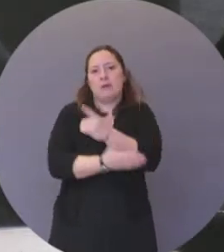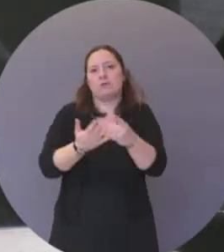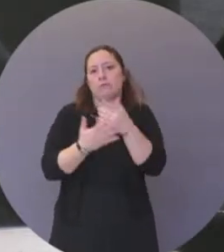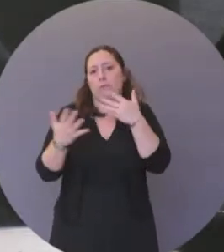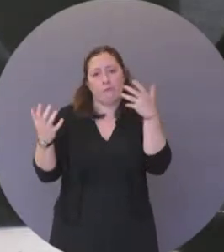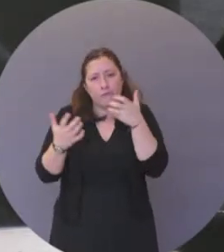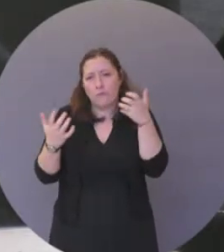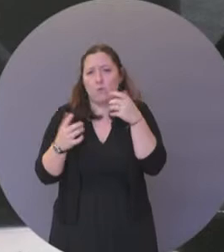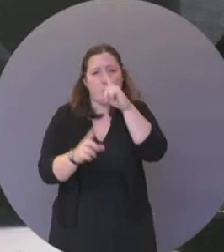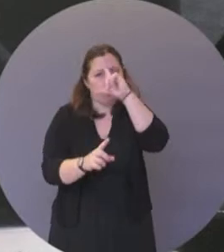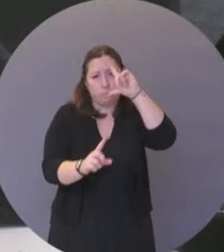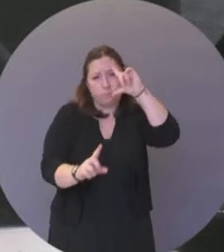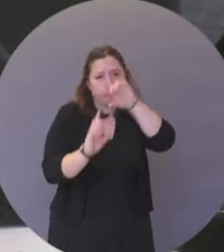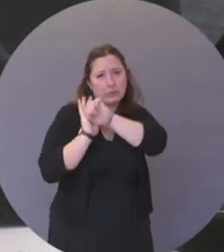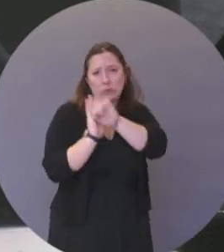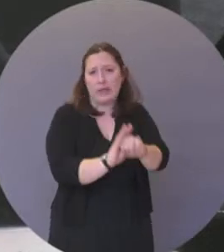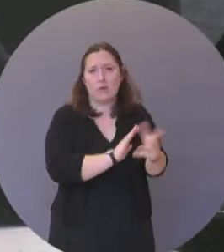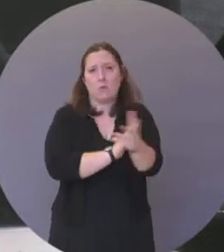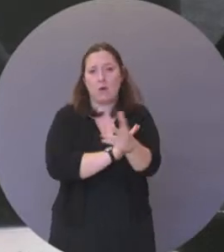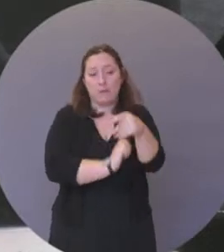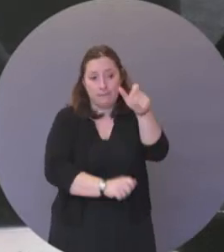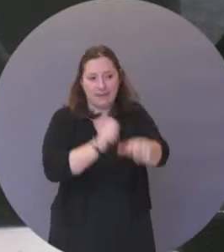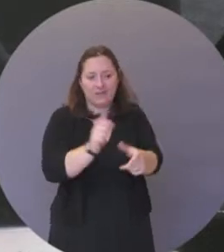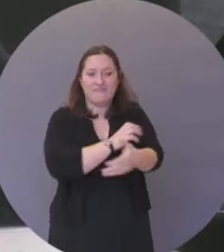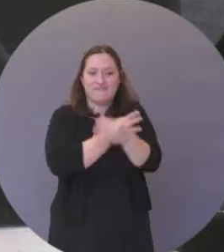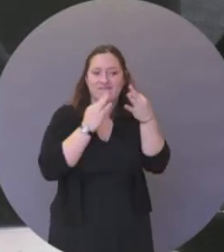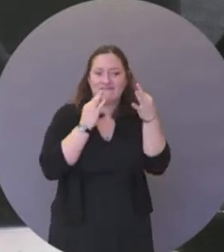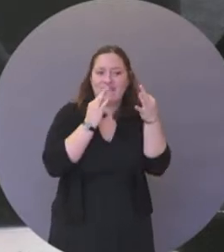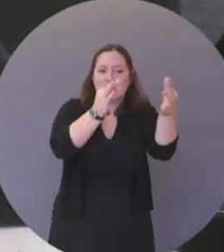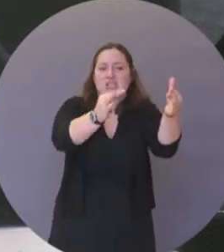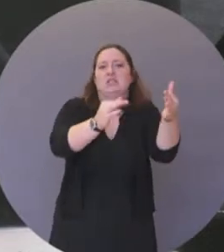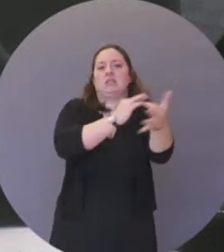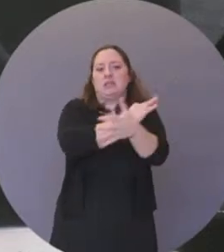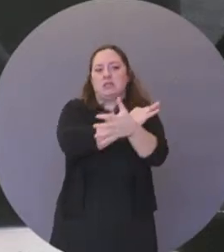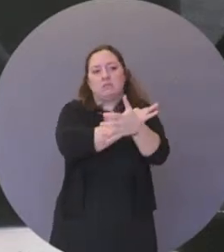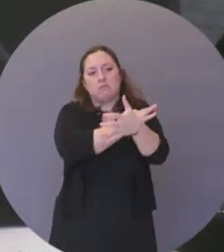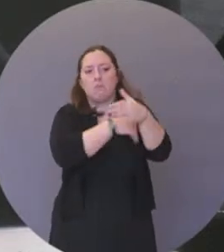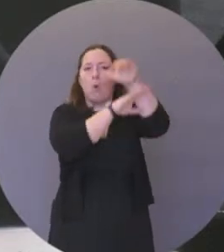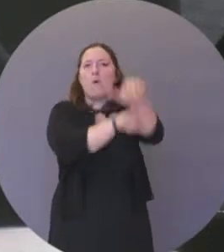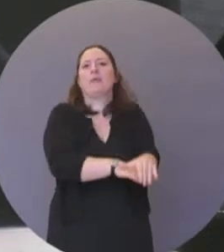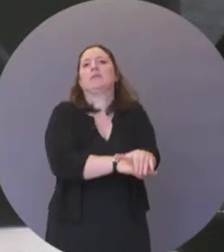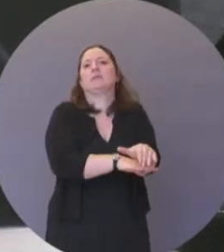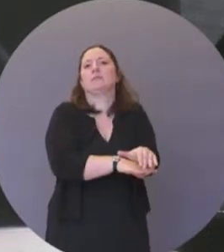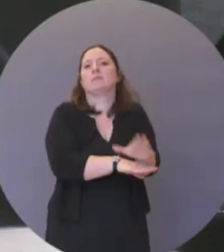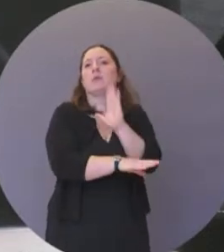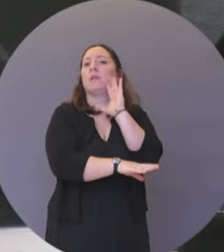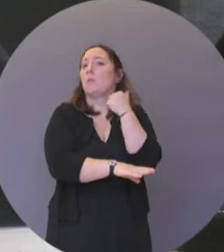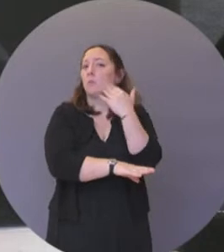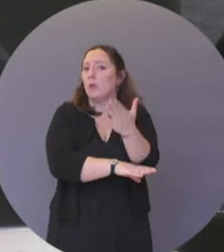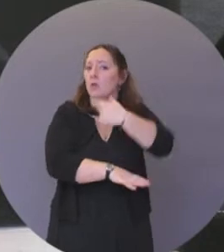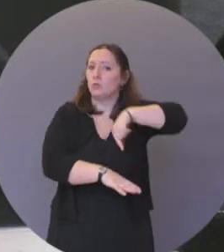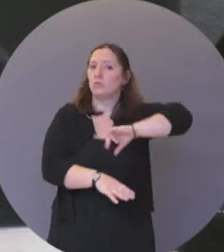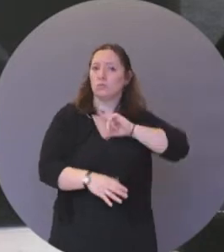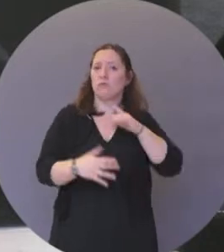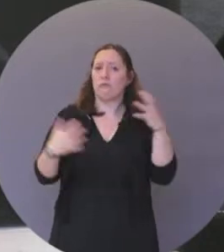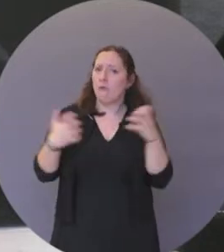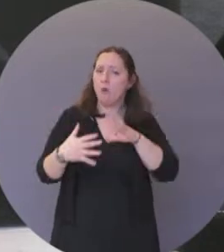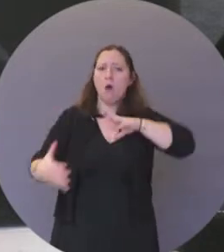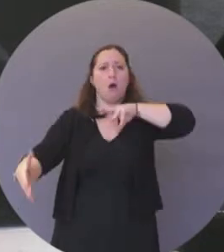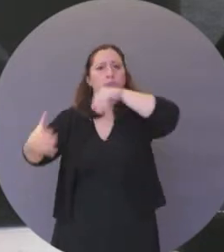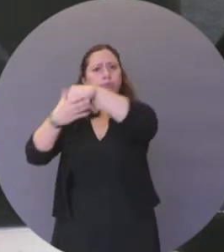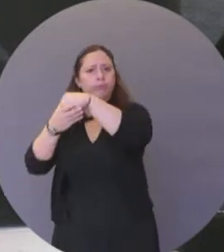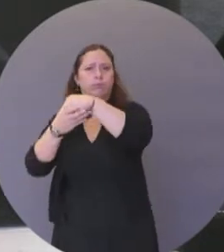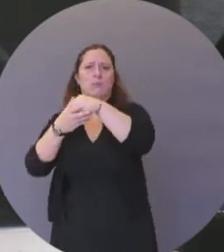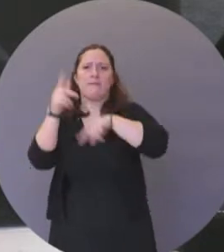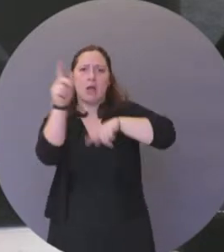et c'est bien pour cela que nous souhaitons être au cœur des dispositifs et des évaluations notamment avec France travail mais